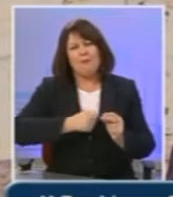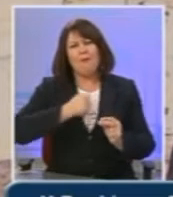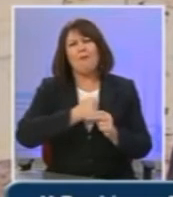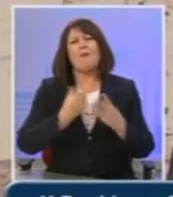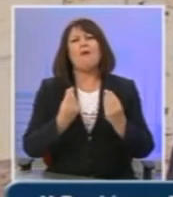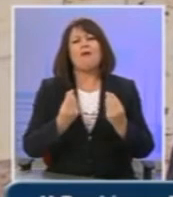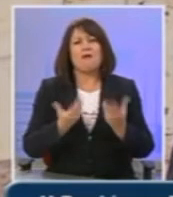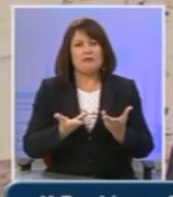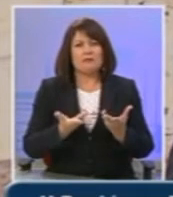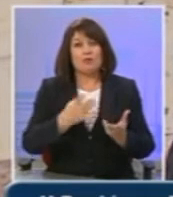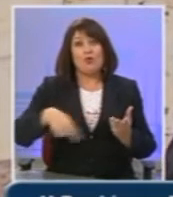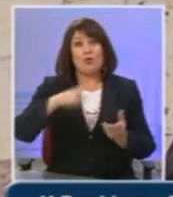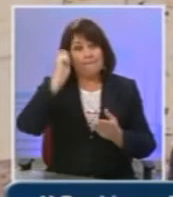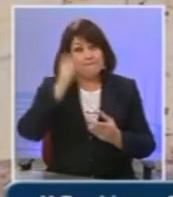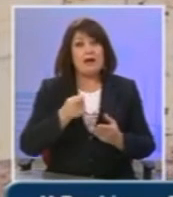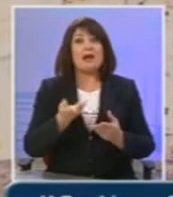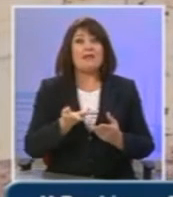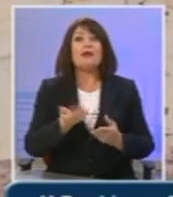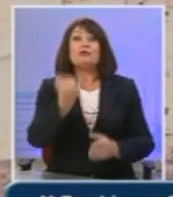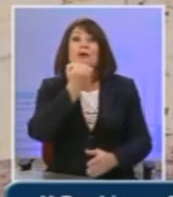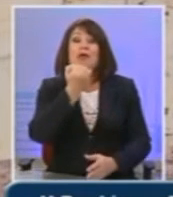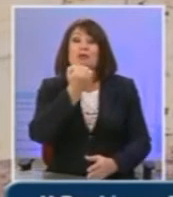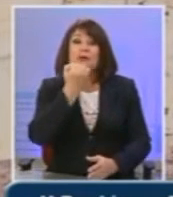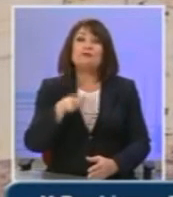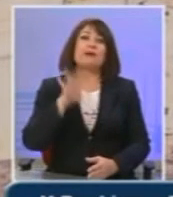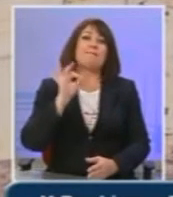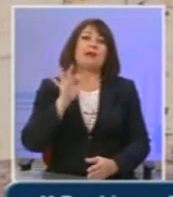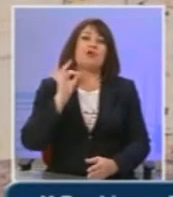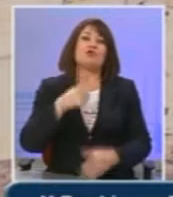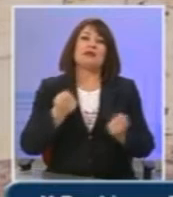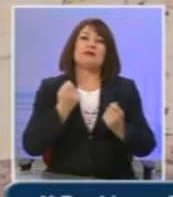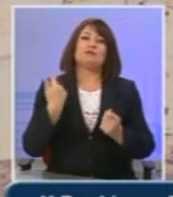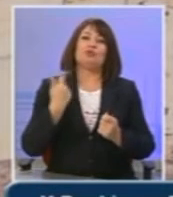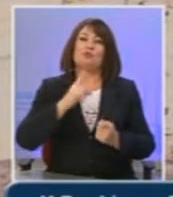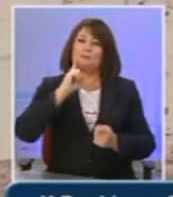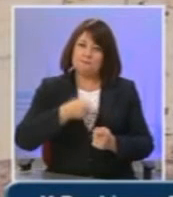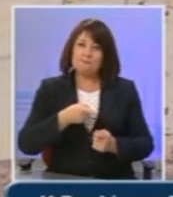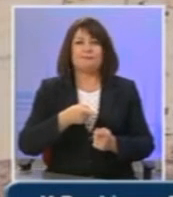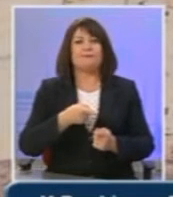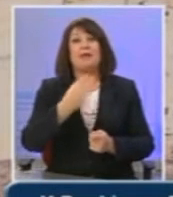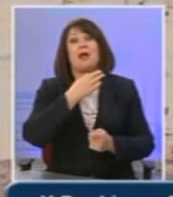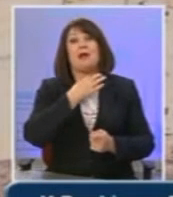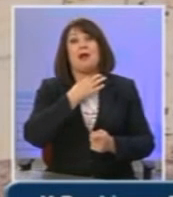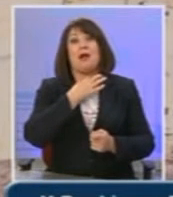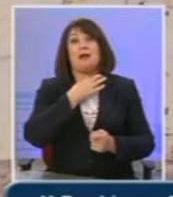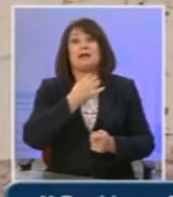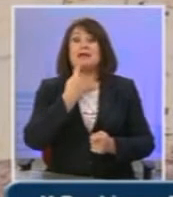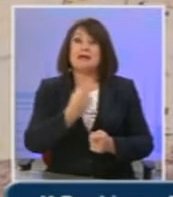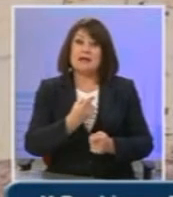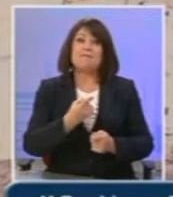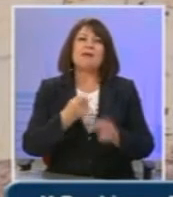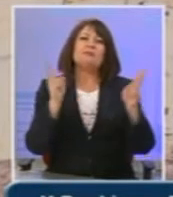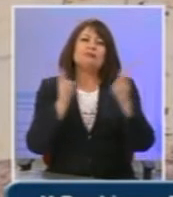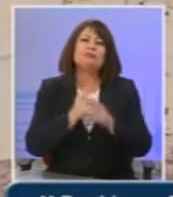των κατά κοινή ομολογία λαθεμένων επιλογών που επιβλήθηκαν στο όνομα της ανάγκης για μείωση του